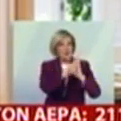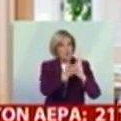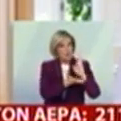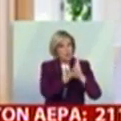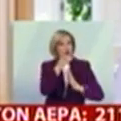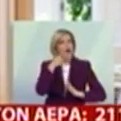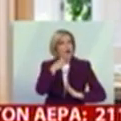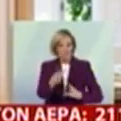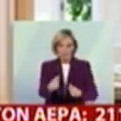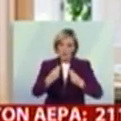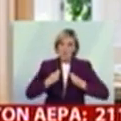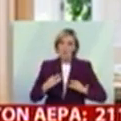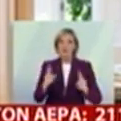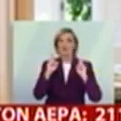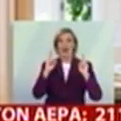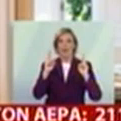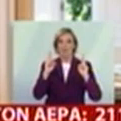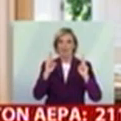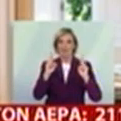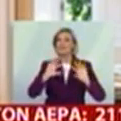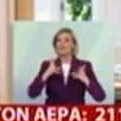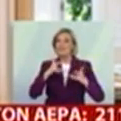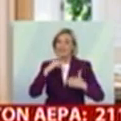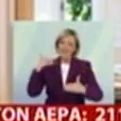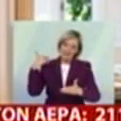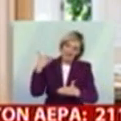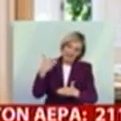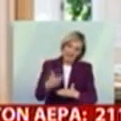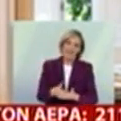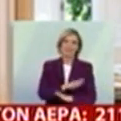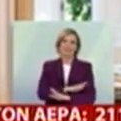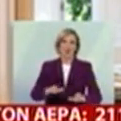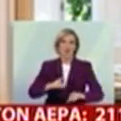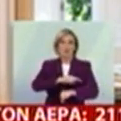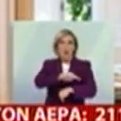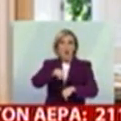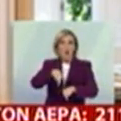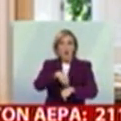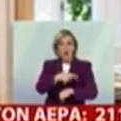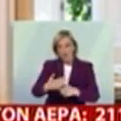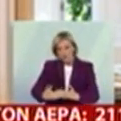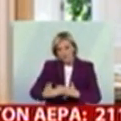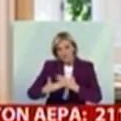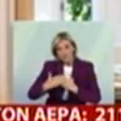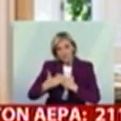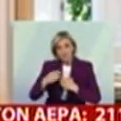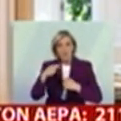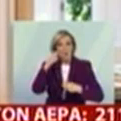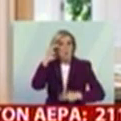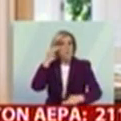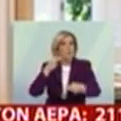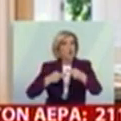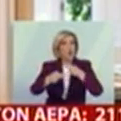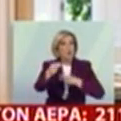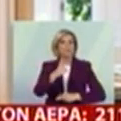μου κάνετε. Καλή. Ευχαριστώ για την εκπομπή. Να είστε καλά. Λοιπόν, αυτόν τον Πρωθυπουργό τον ψηφίσαμε για να κάνει δουλειά. Όχι να